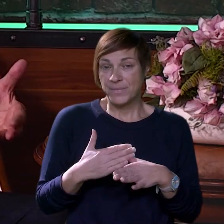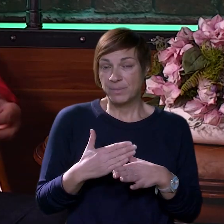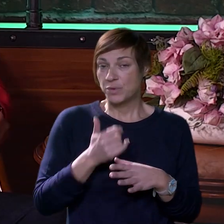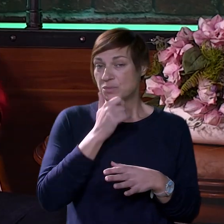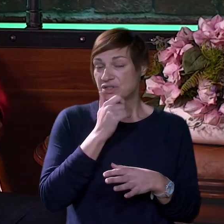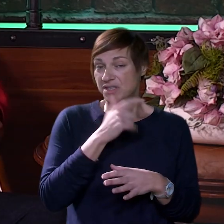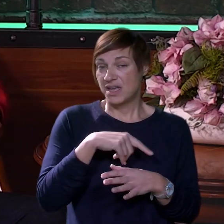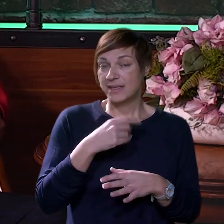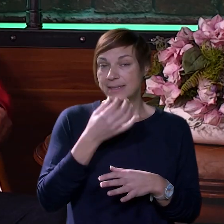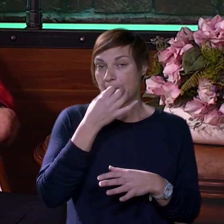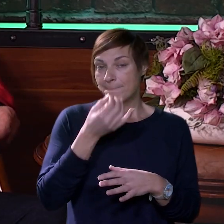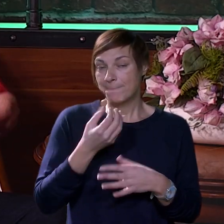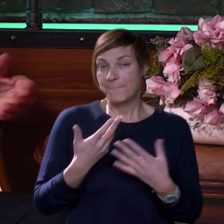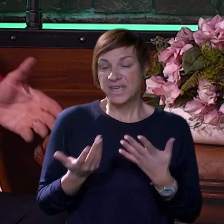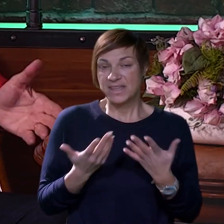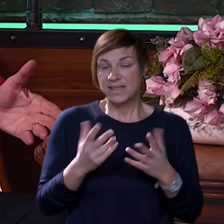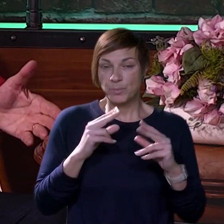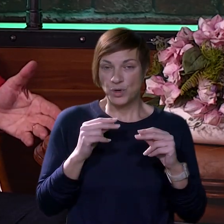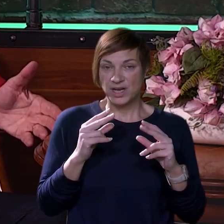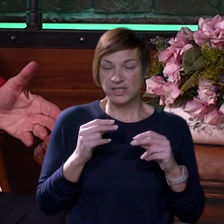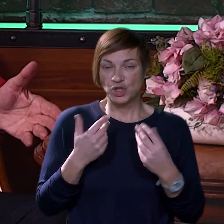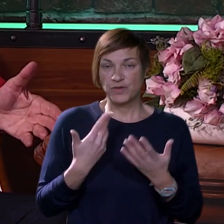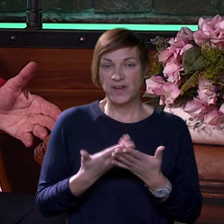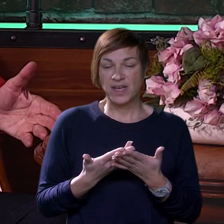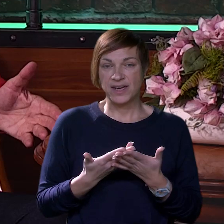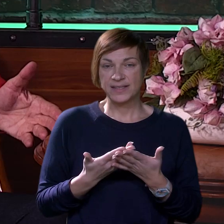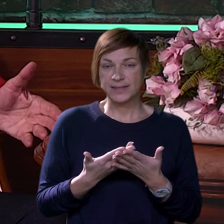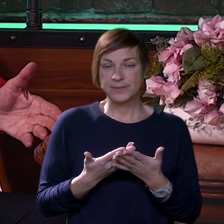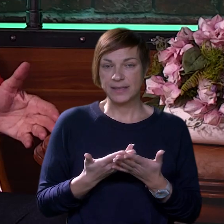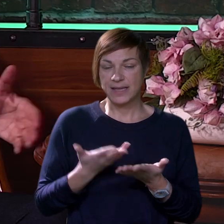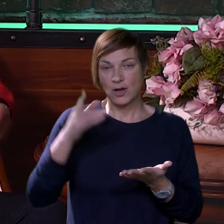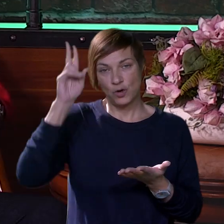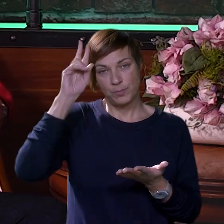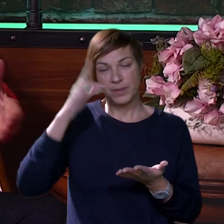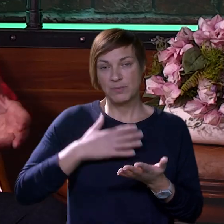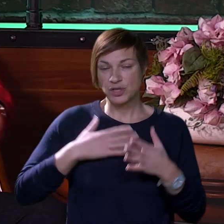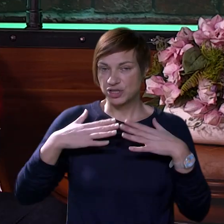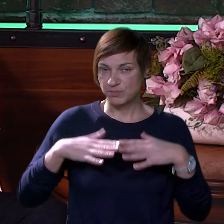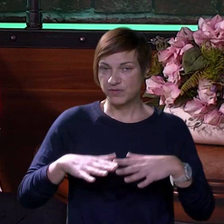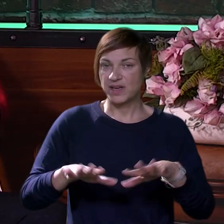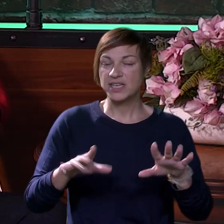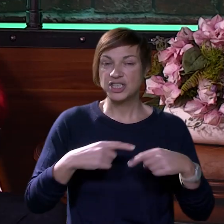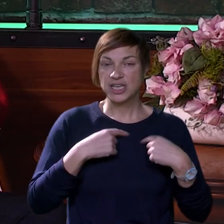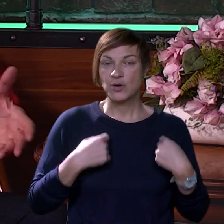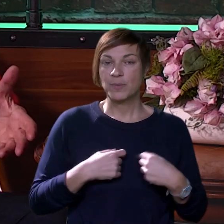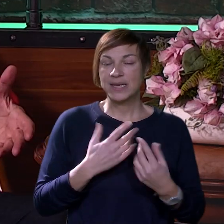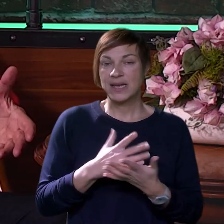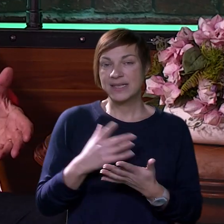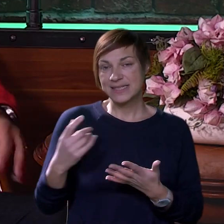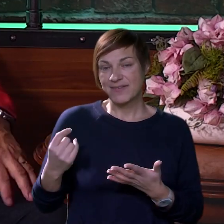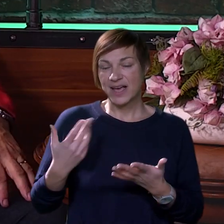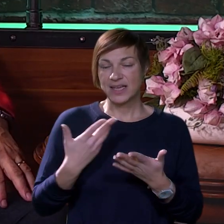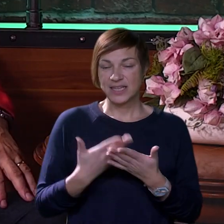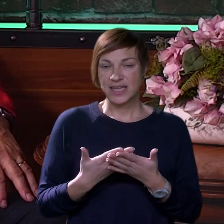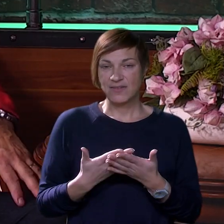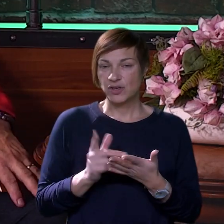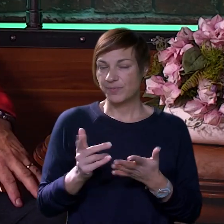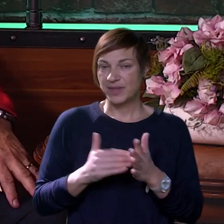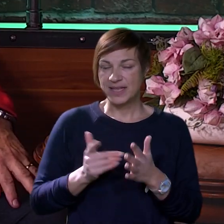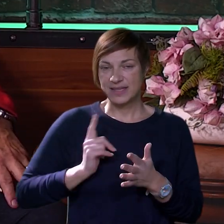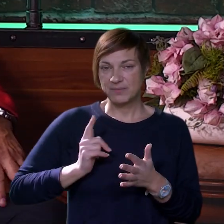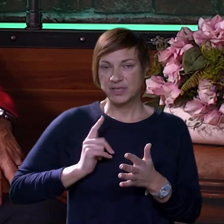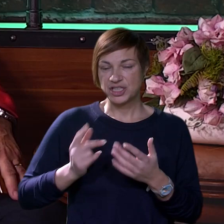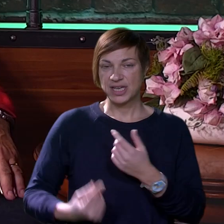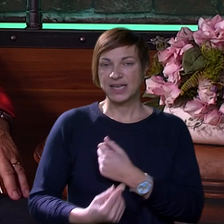pomoć toj starici pitati je porazgovara s njome i na taj način mi možemo širiti taj val humanosti svakodnevno. Jeli? Tako da ne